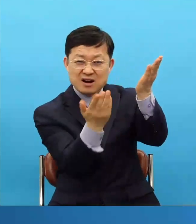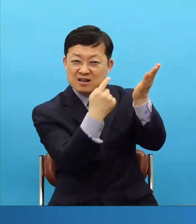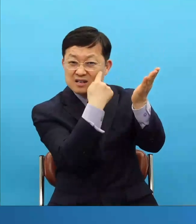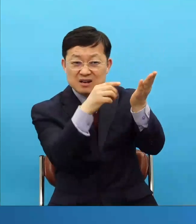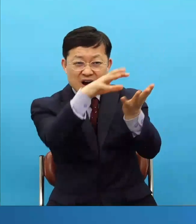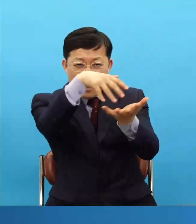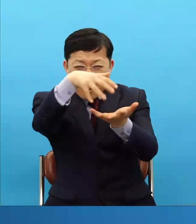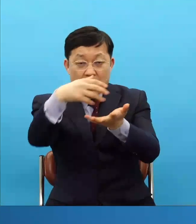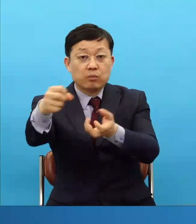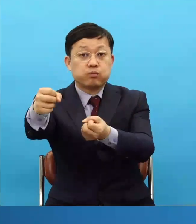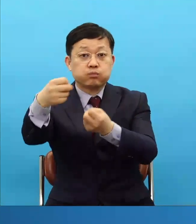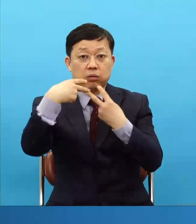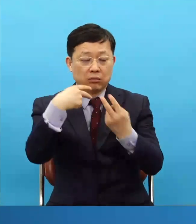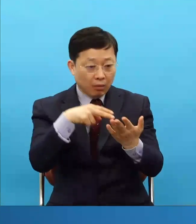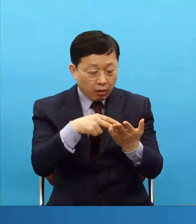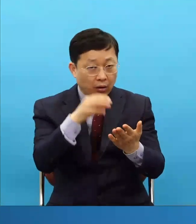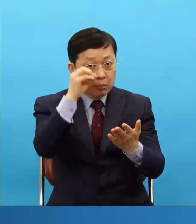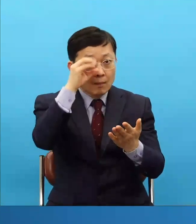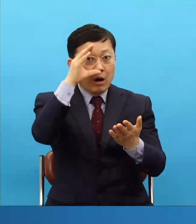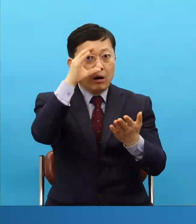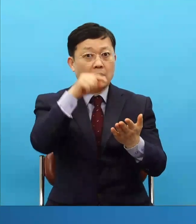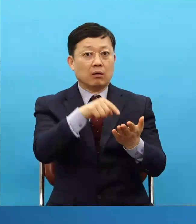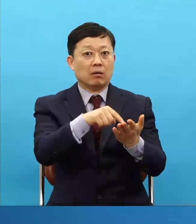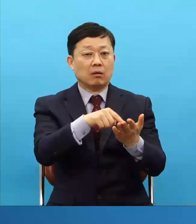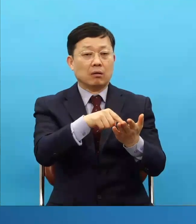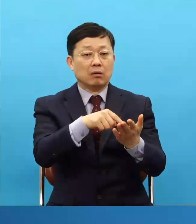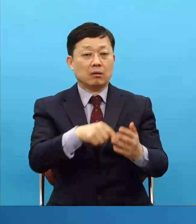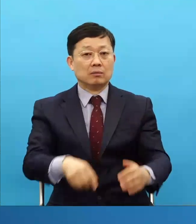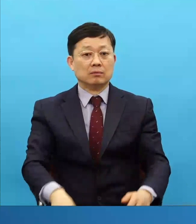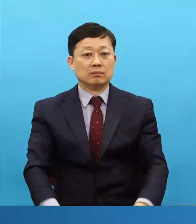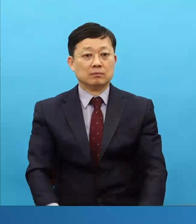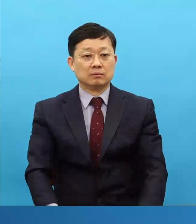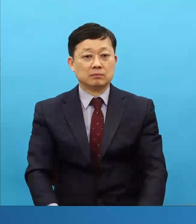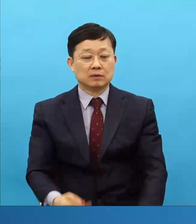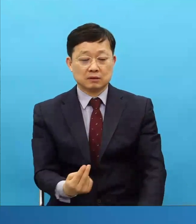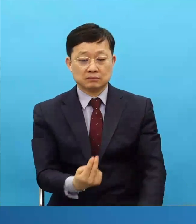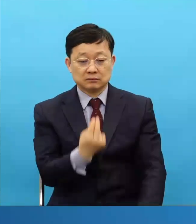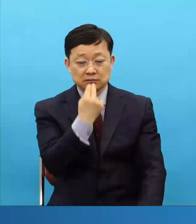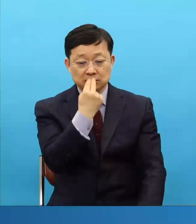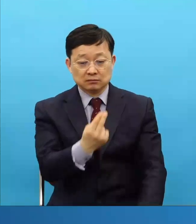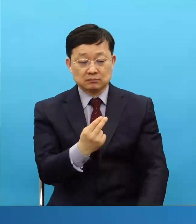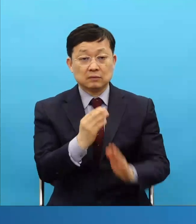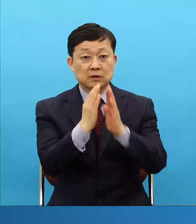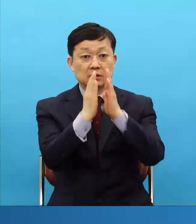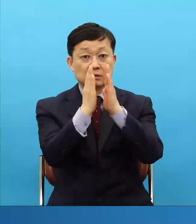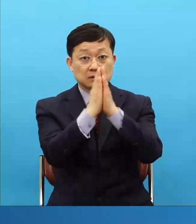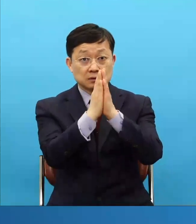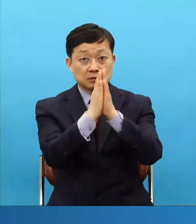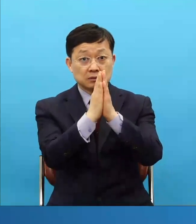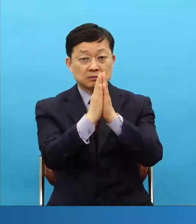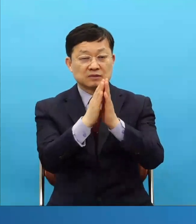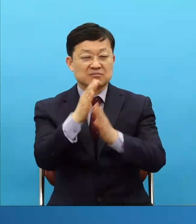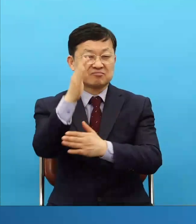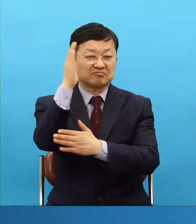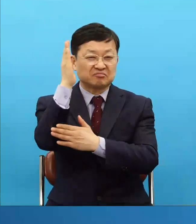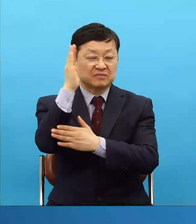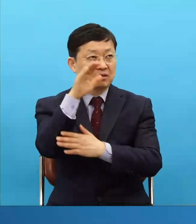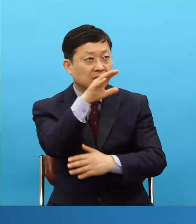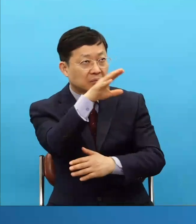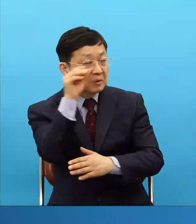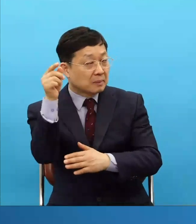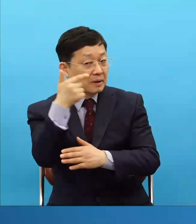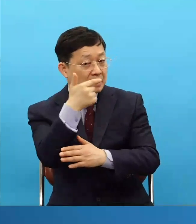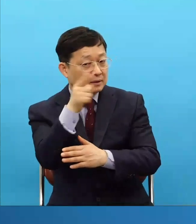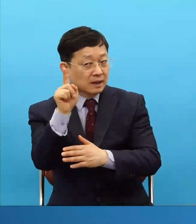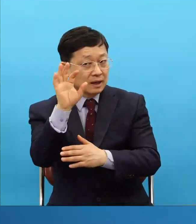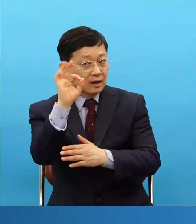should do breathing prayer. 이사님 내가 이걸 강조하니까 막 이렇게 도움을 주는가 보다. 내가 이렇게 생각을 했죠. And I was thinking that because he knows that I'm